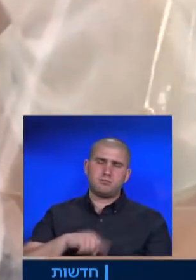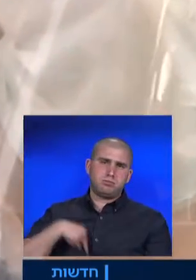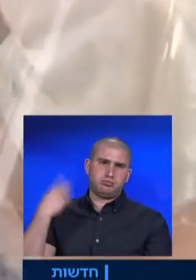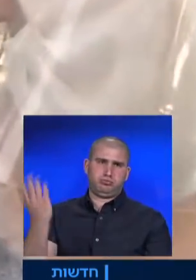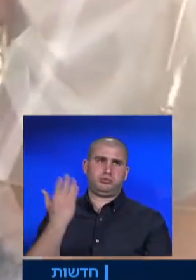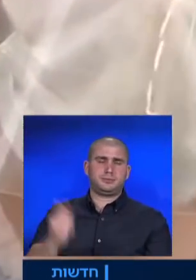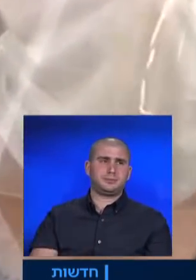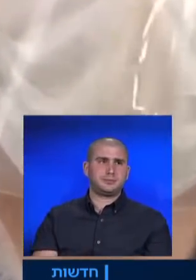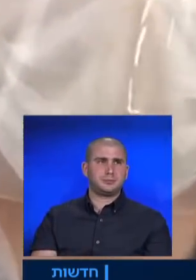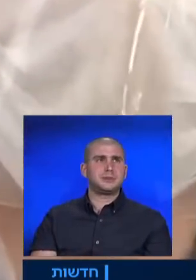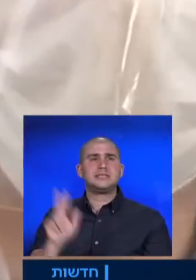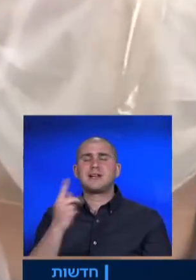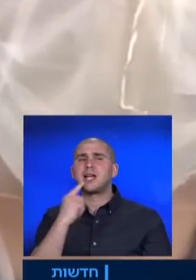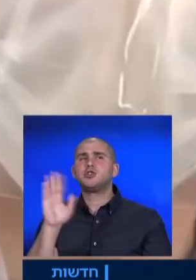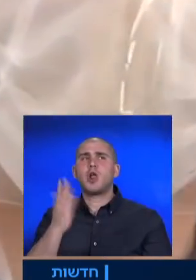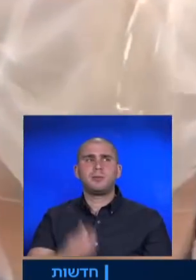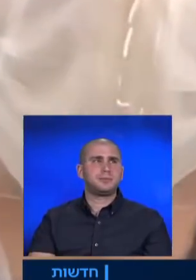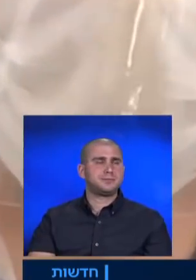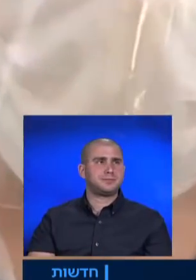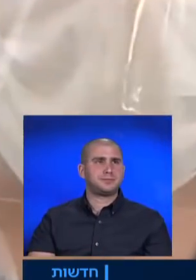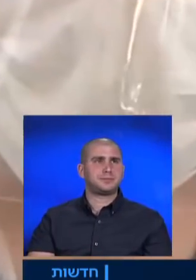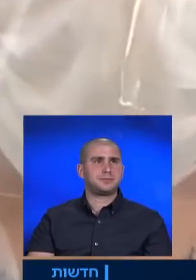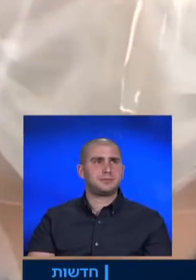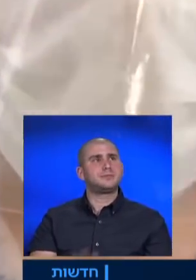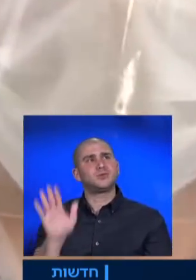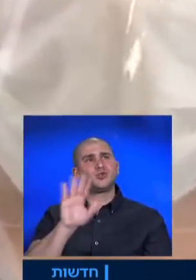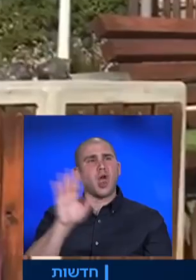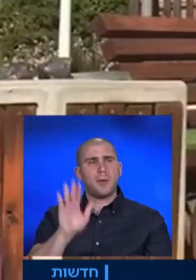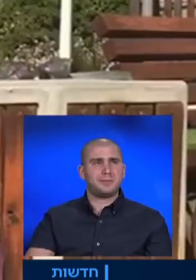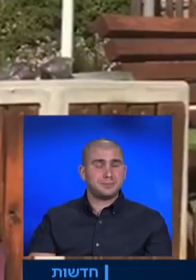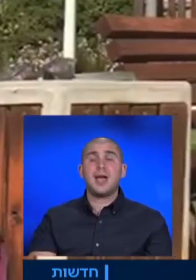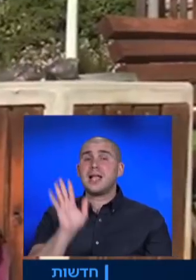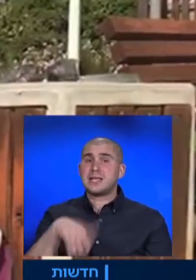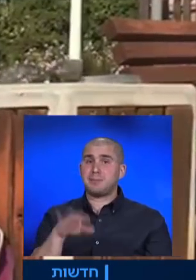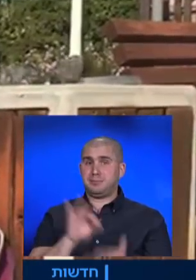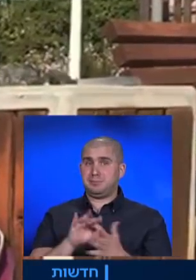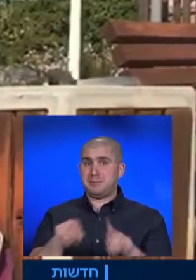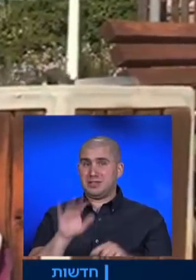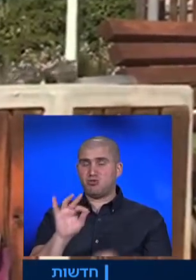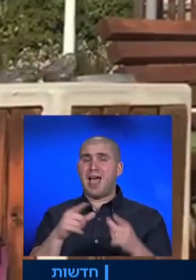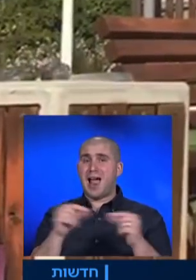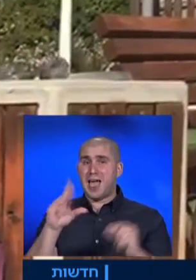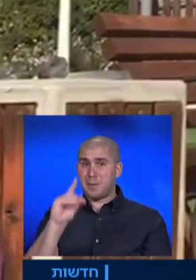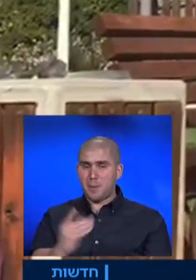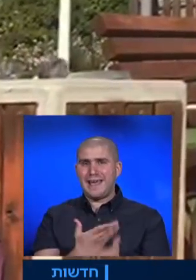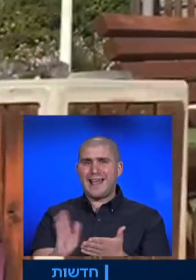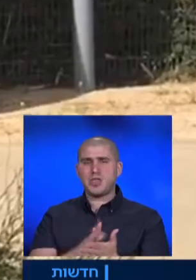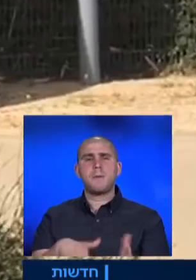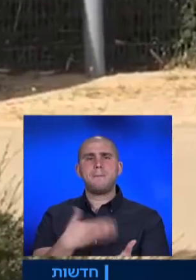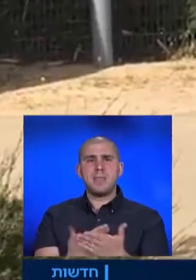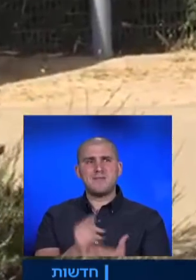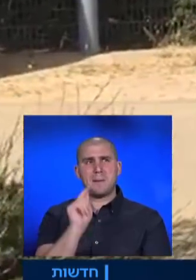צביקה, תגיד שלום. שלום, שלום לכולם. גם במסגרת של הלב בדרום החליטו המתנדבים שהגיעו